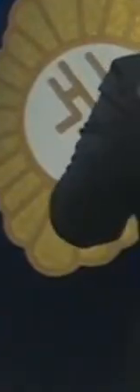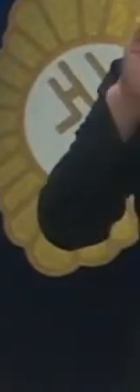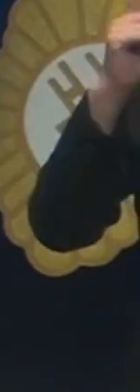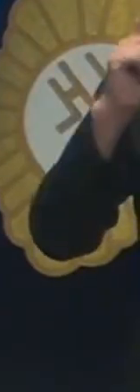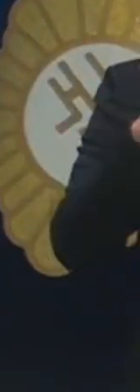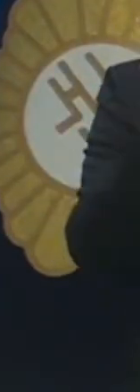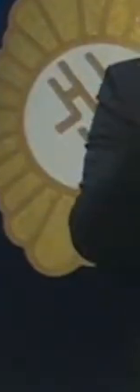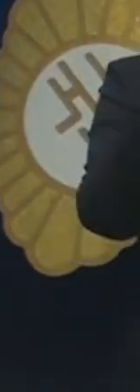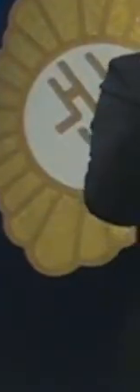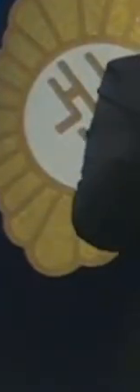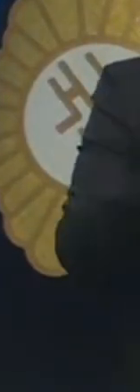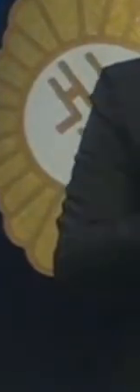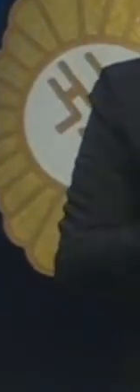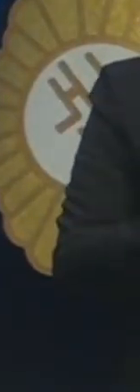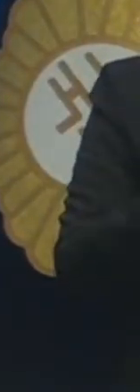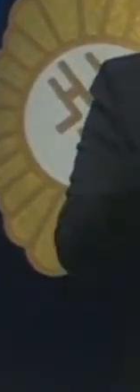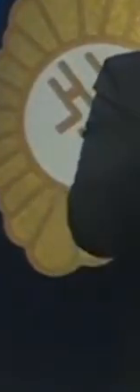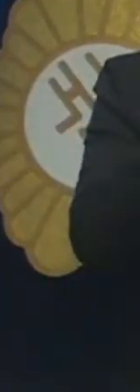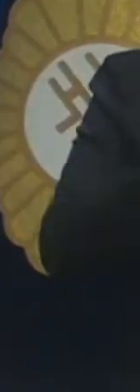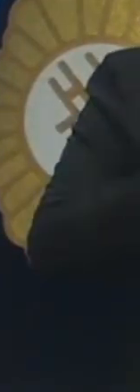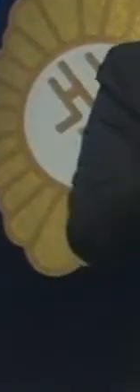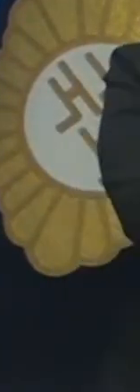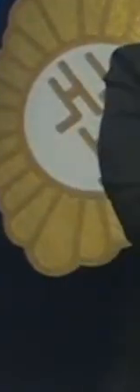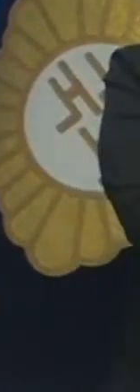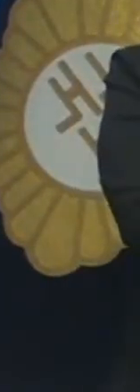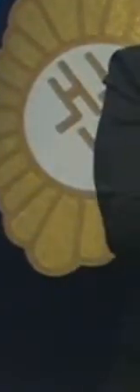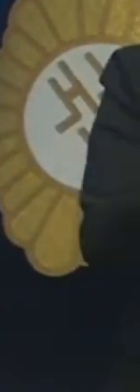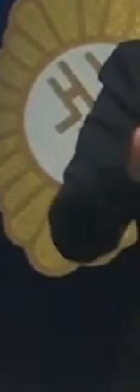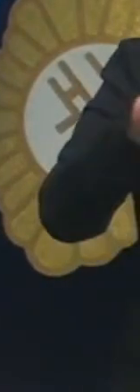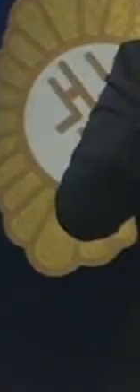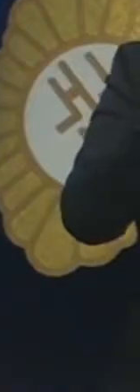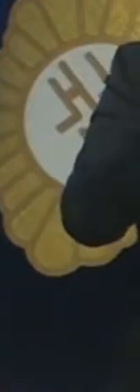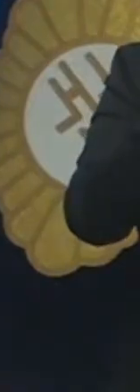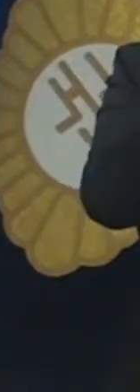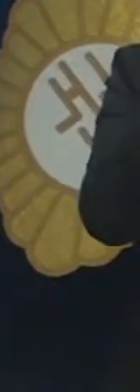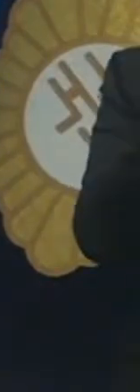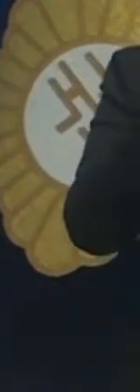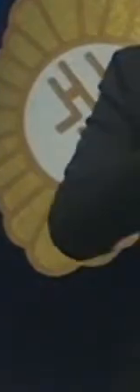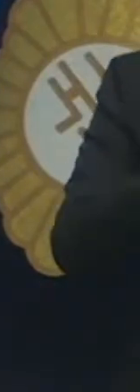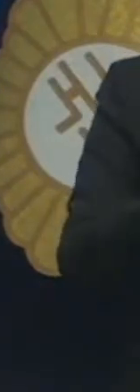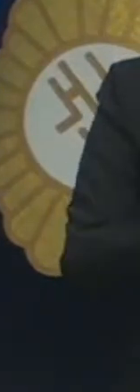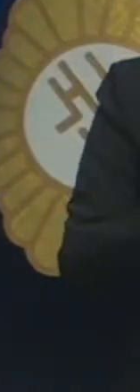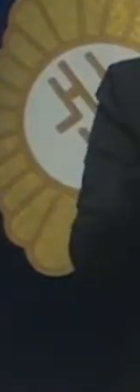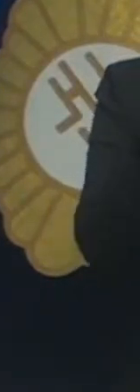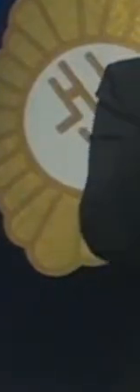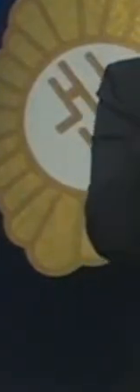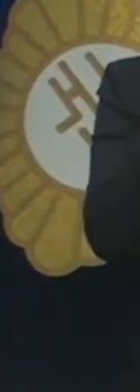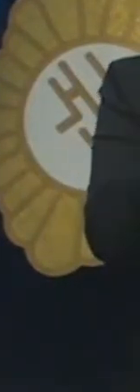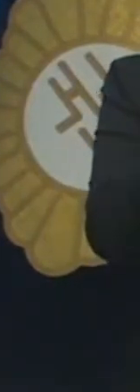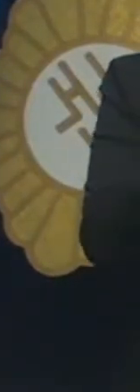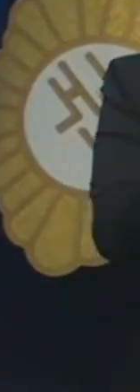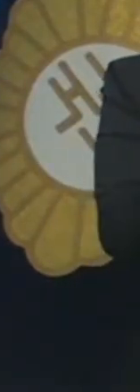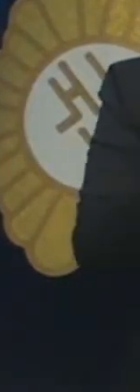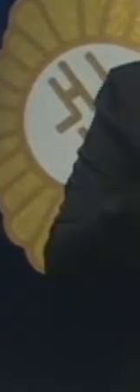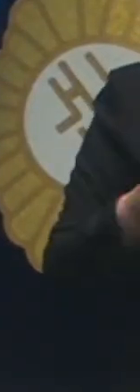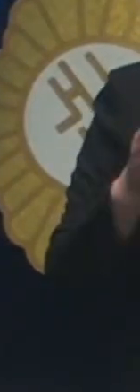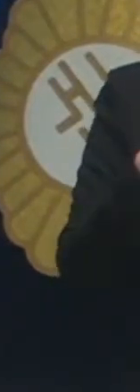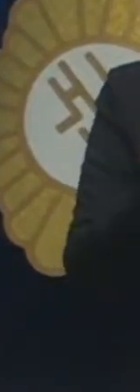회장은 피해 구제를 위해서 사죄를 내놓겠다고 그렇게 약속했는데도 불구하고 대국민 거짓말을 이어가고